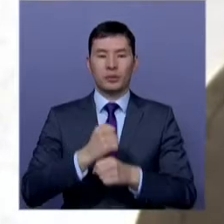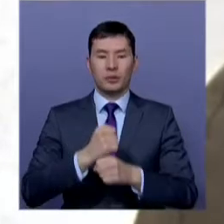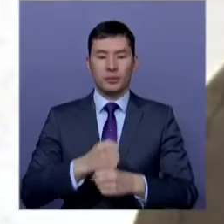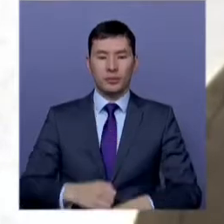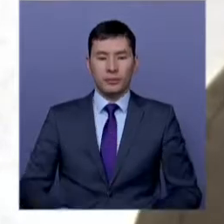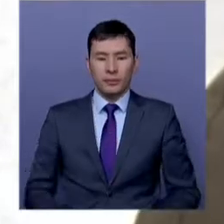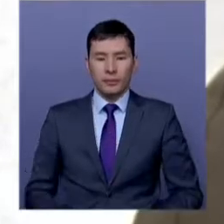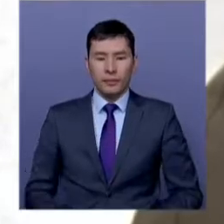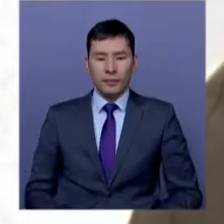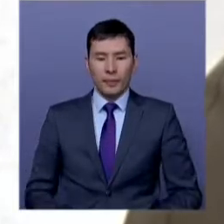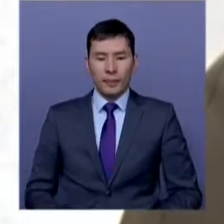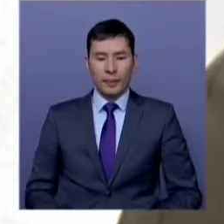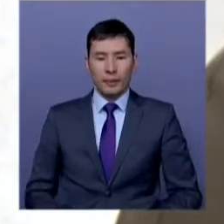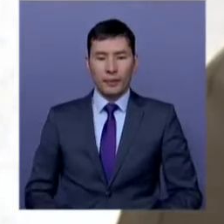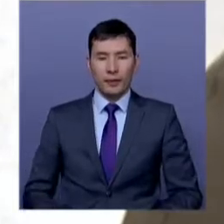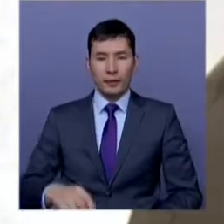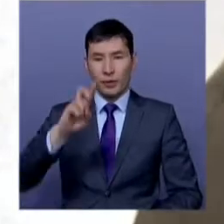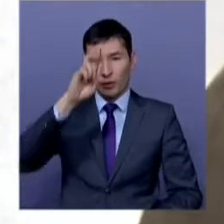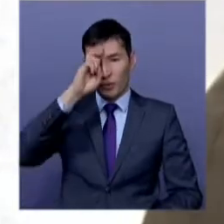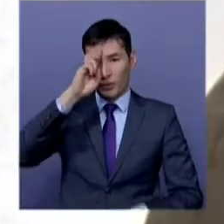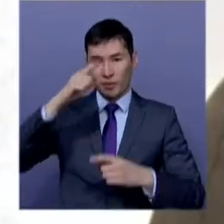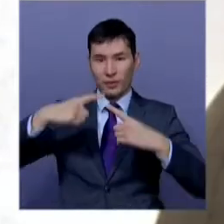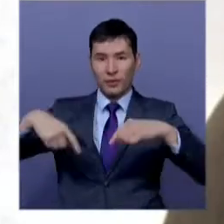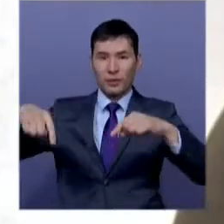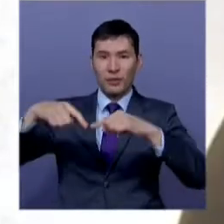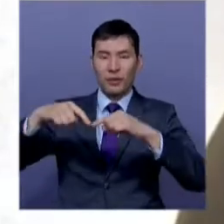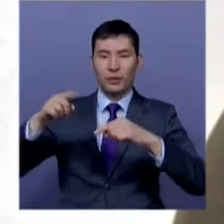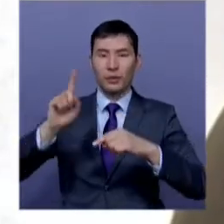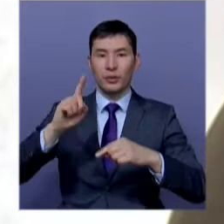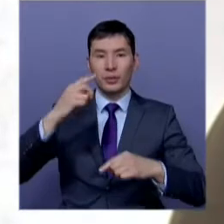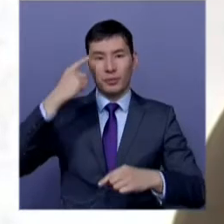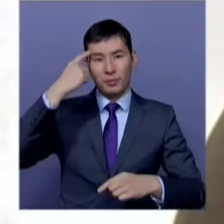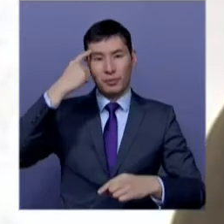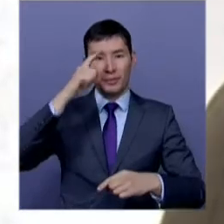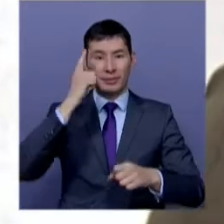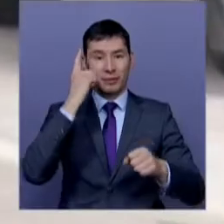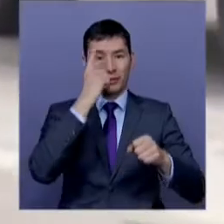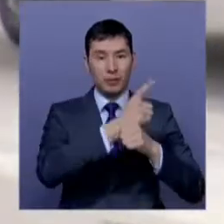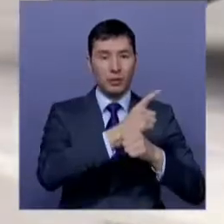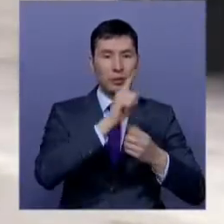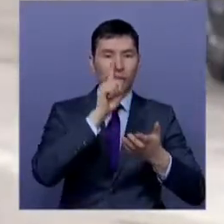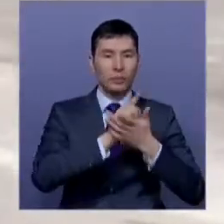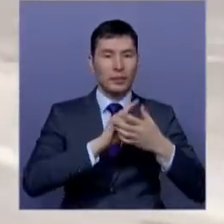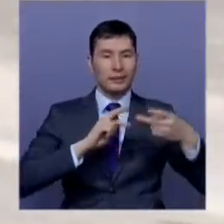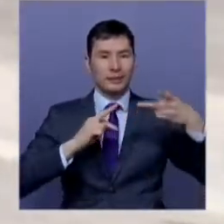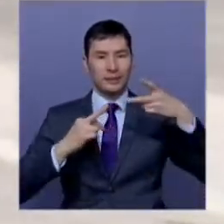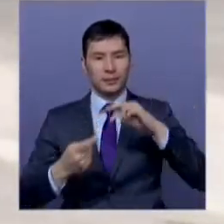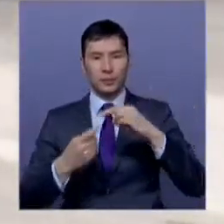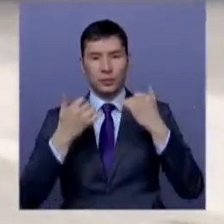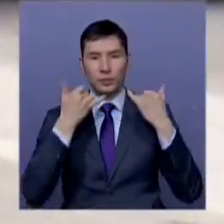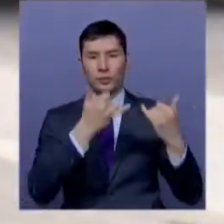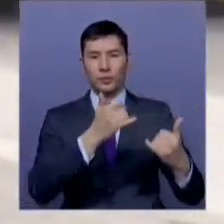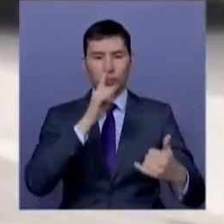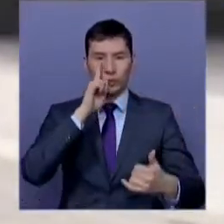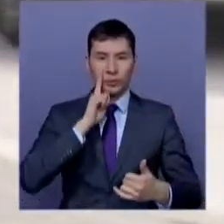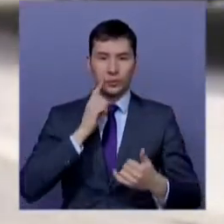Негізі бізде мемлекеттік органдарда бір деңеге тыйым қоюдан алдын олар альтернатива ұсыну керек. Да? Мына жерде